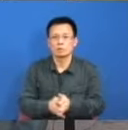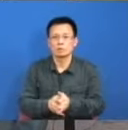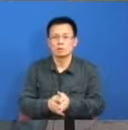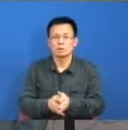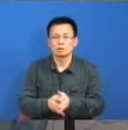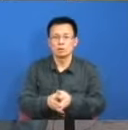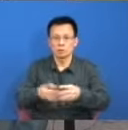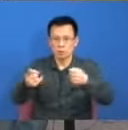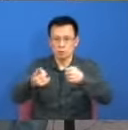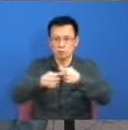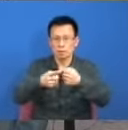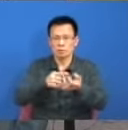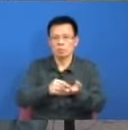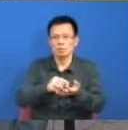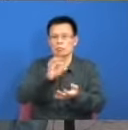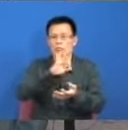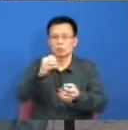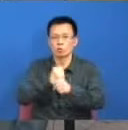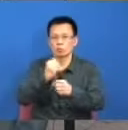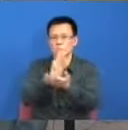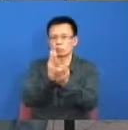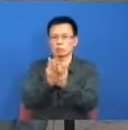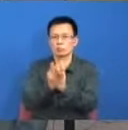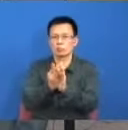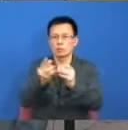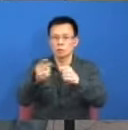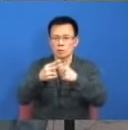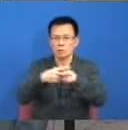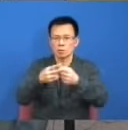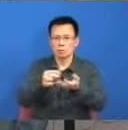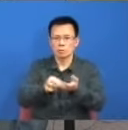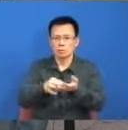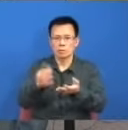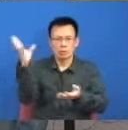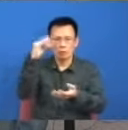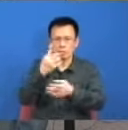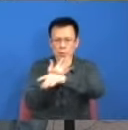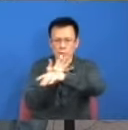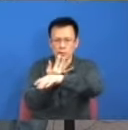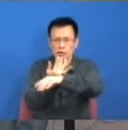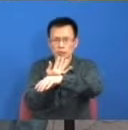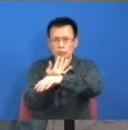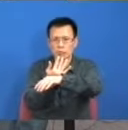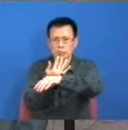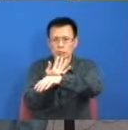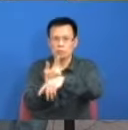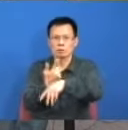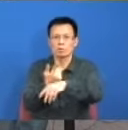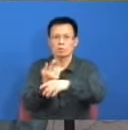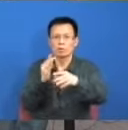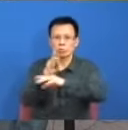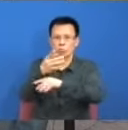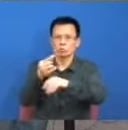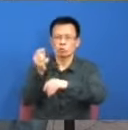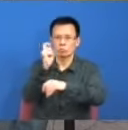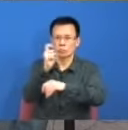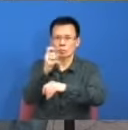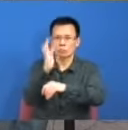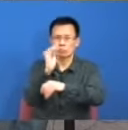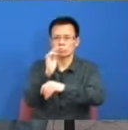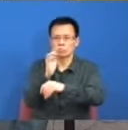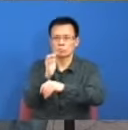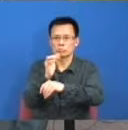做任何的清場 我想問一下去到第二個地點電車路的時候那個大概是傍晚幾點鐘到 那裡已經是過了九點鐘了 九